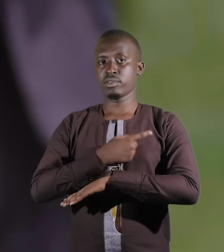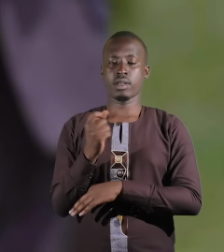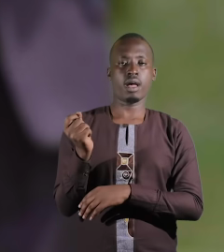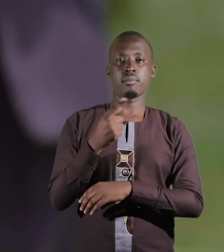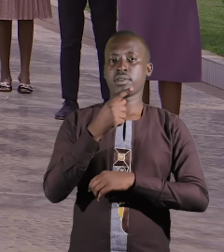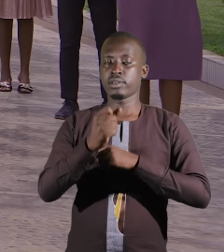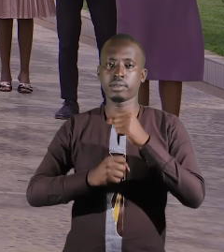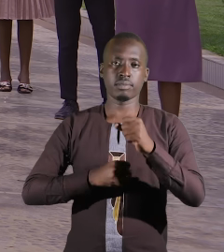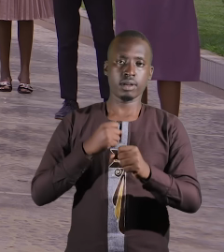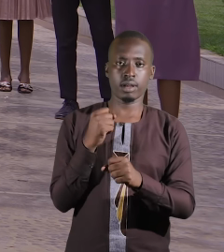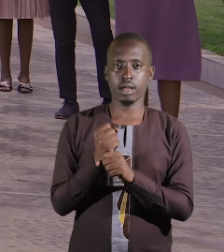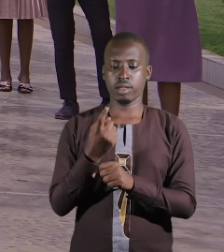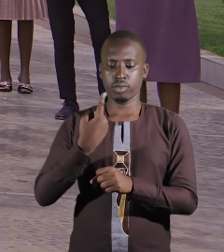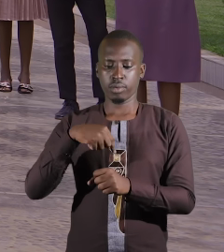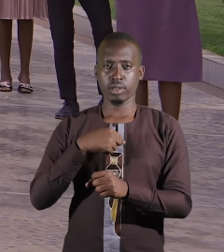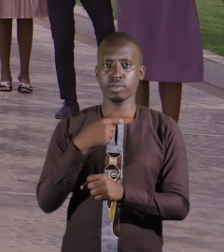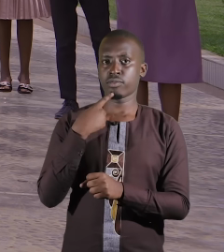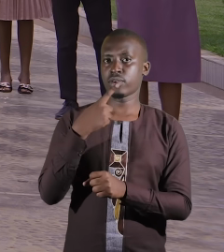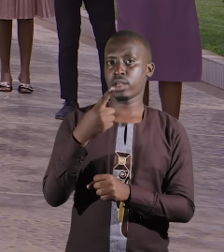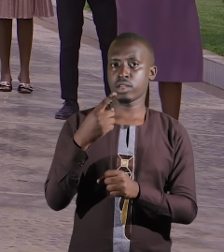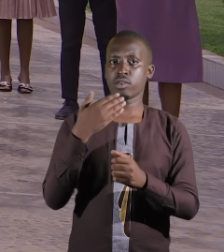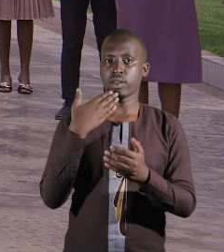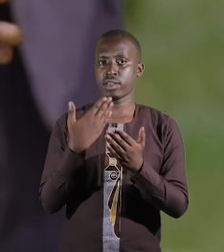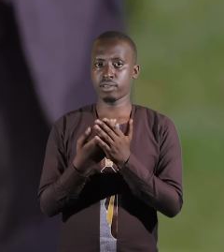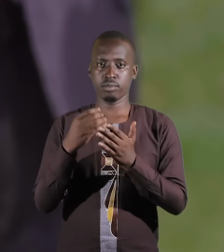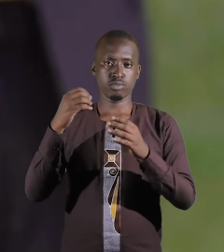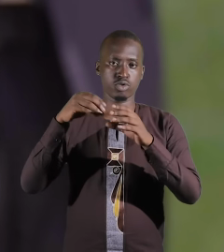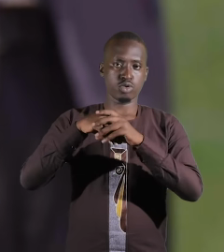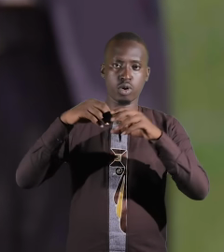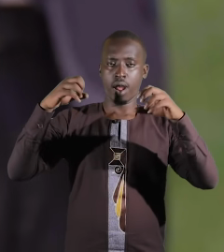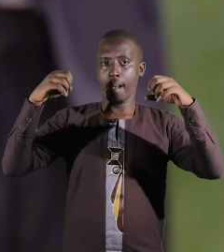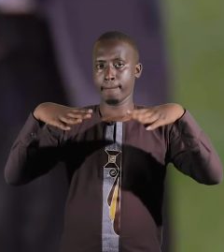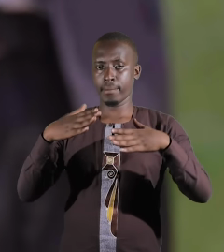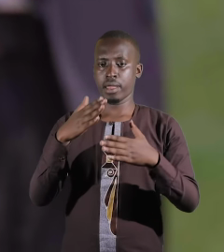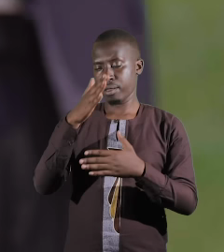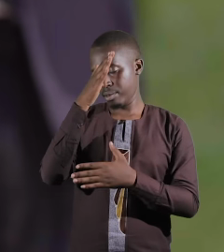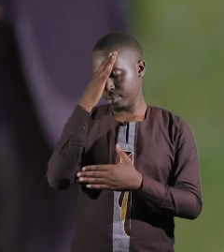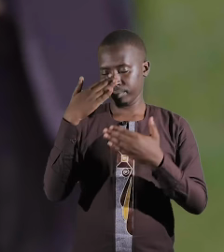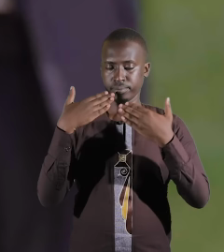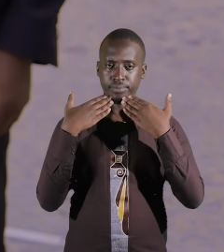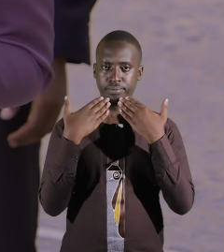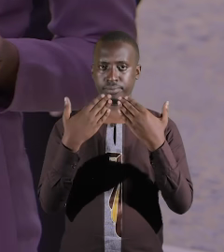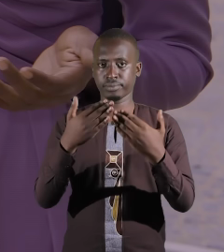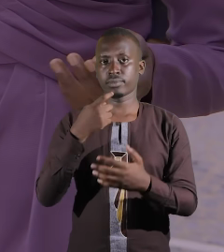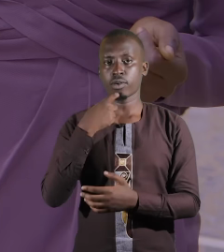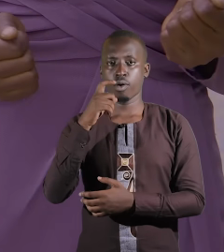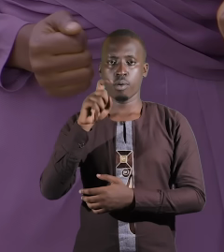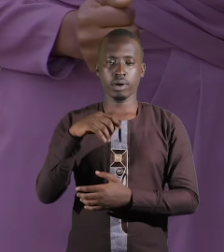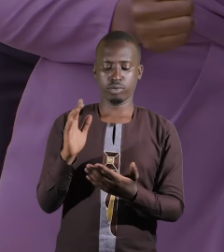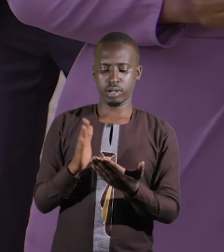amezi n'imyaka reka duhamye iyo neza mu ruhame papa warakoze